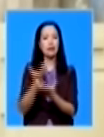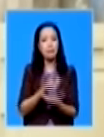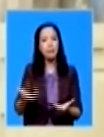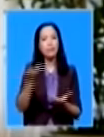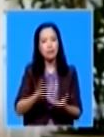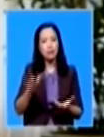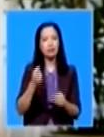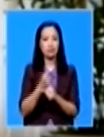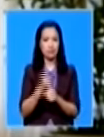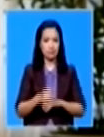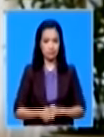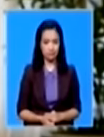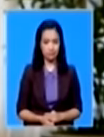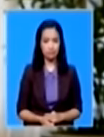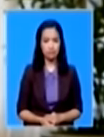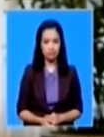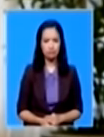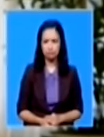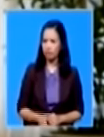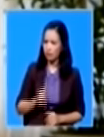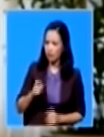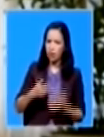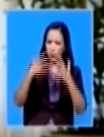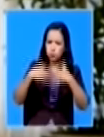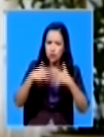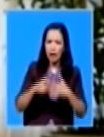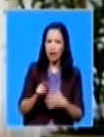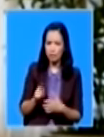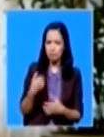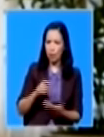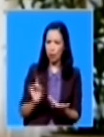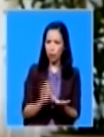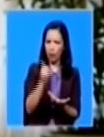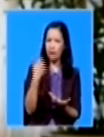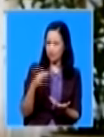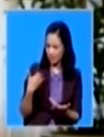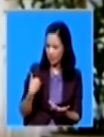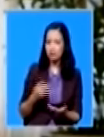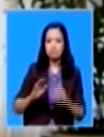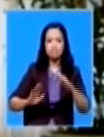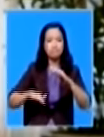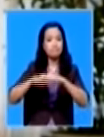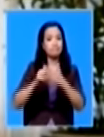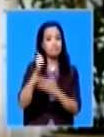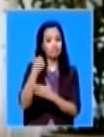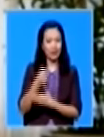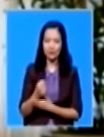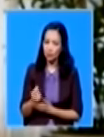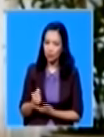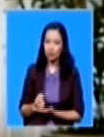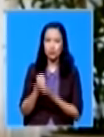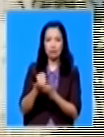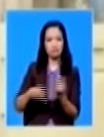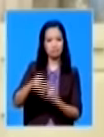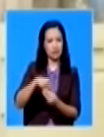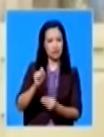ออกมาละ ค่ะแต่เราก็มีอุตสาหกรรมที่ถือว่ามีศักยภาพแล้วณขณะนี้ท่านนายกคะแล้วก็ประสบความสำเร็จเป็นตัวชูเศรษฐกิจของ